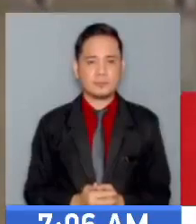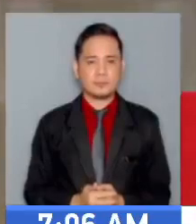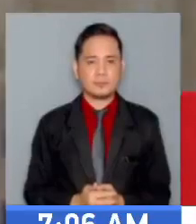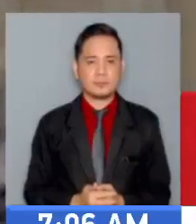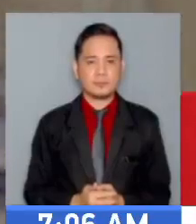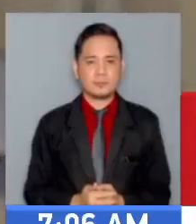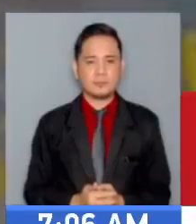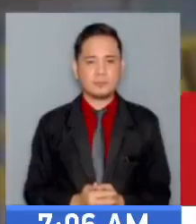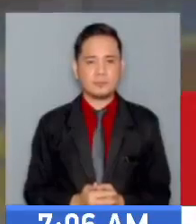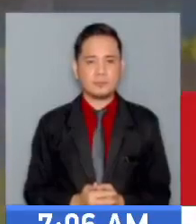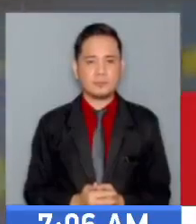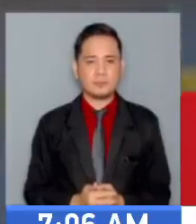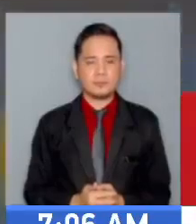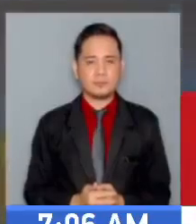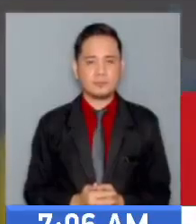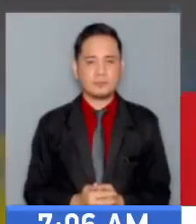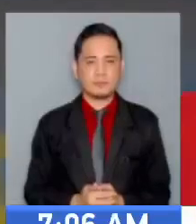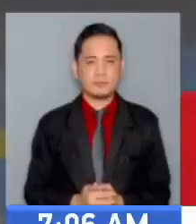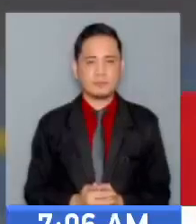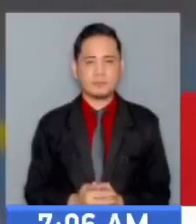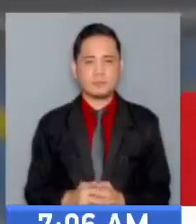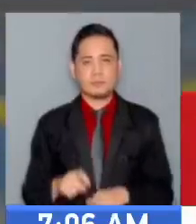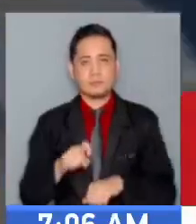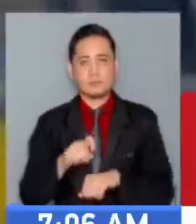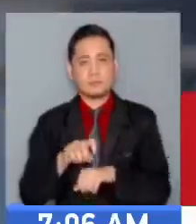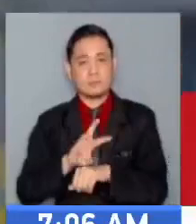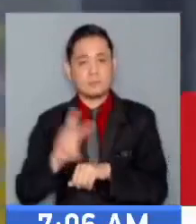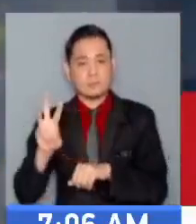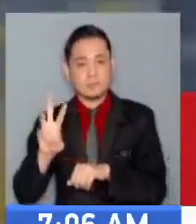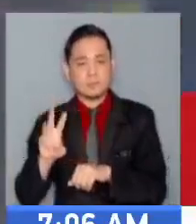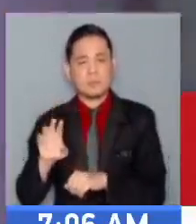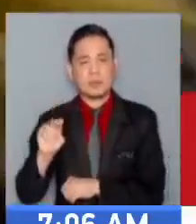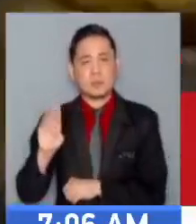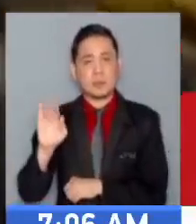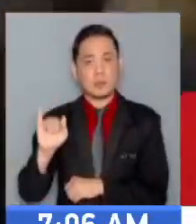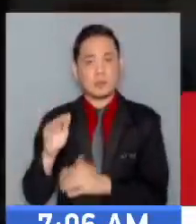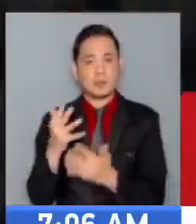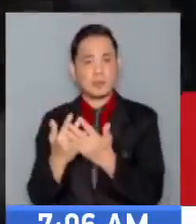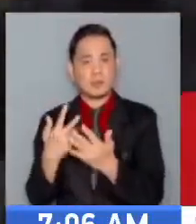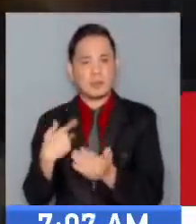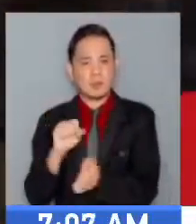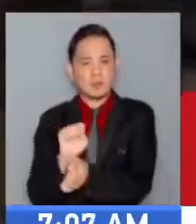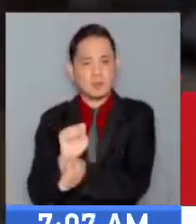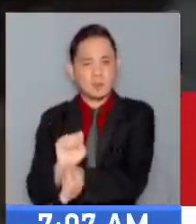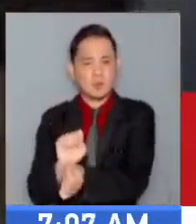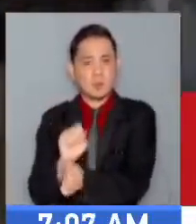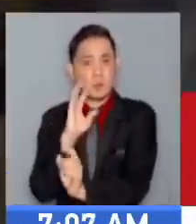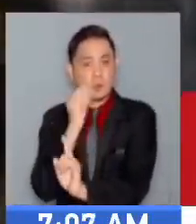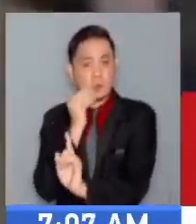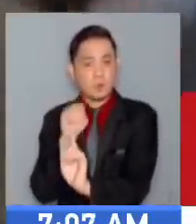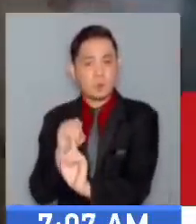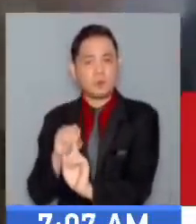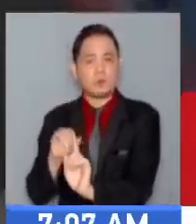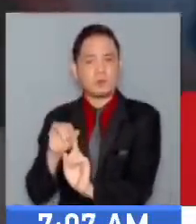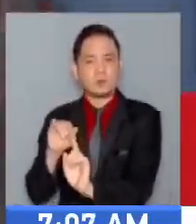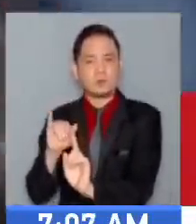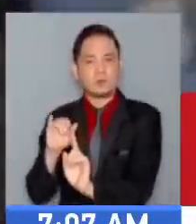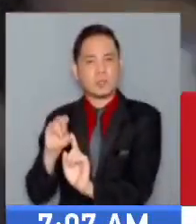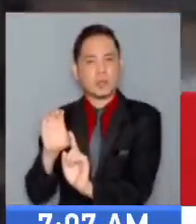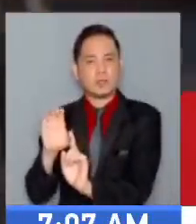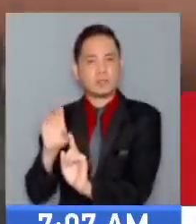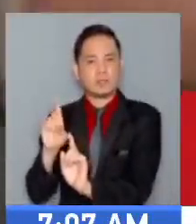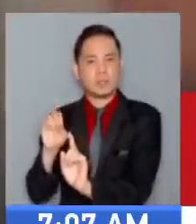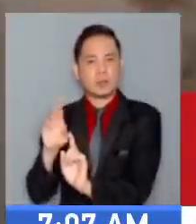Pasado na sa isang gabi ng pusasan sa loob ng NBI jail ang detainee na si Jadera sa katuluyang inilabas ng NBI detention